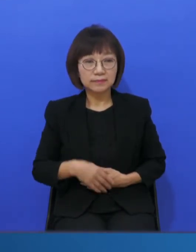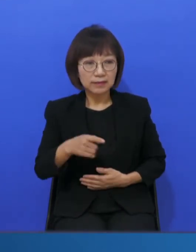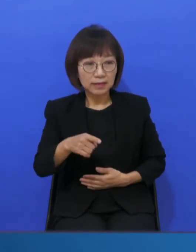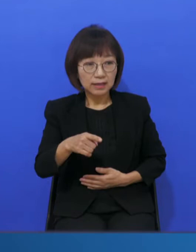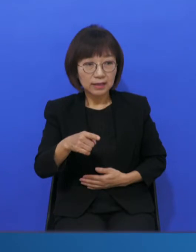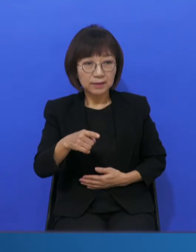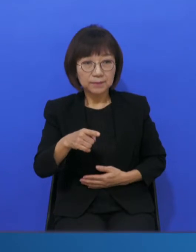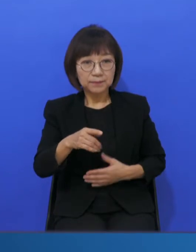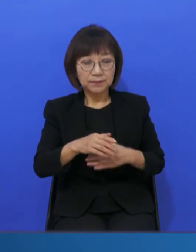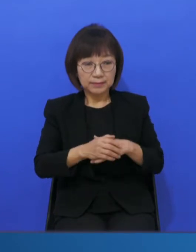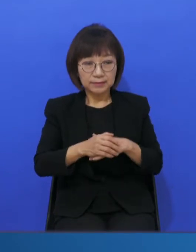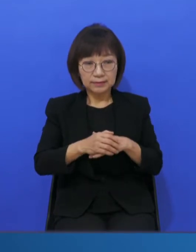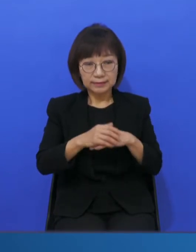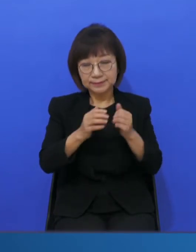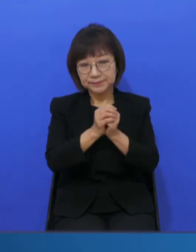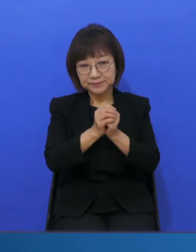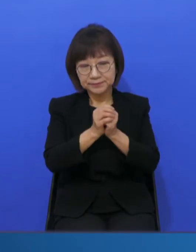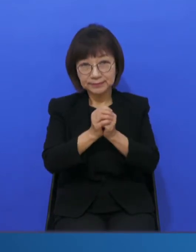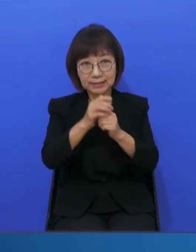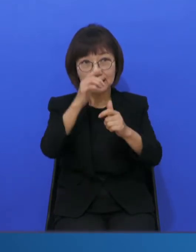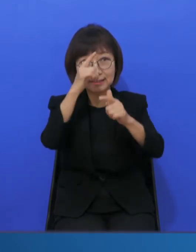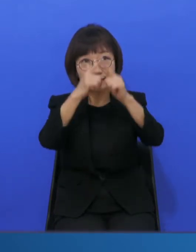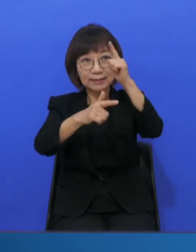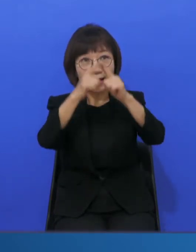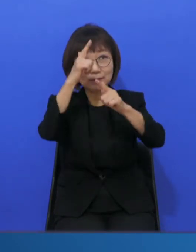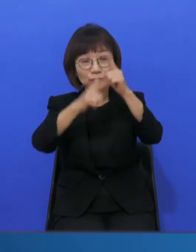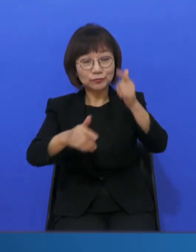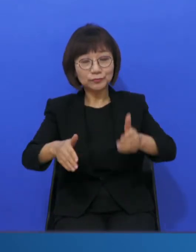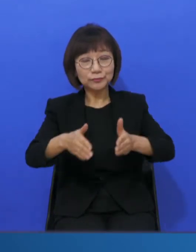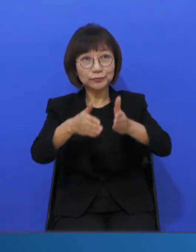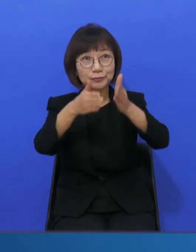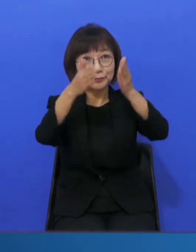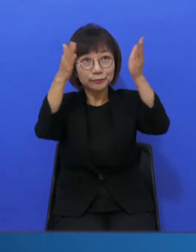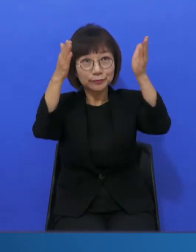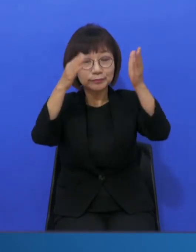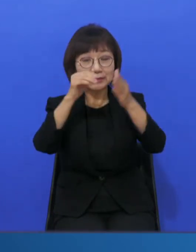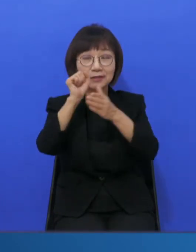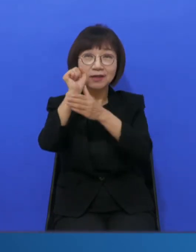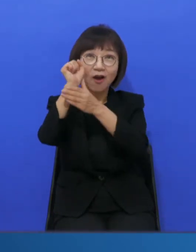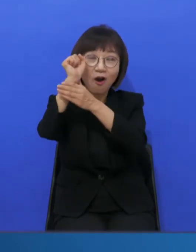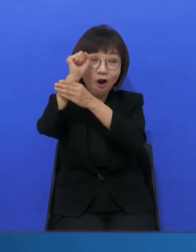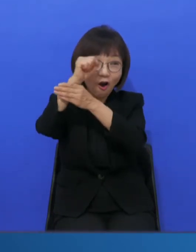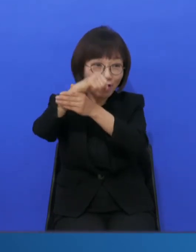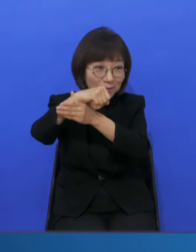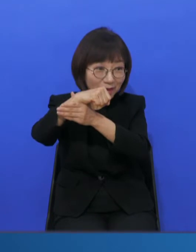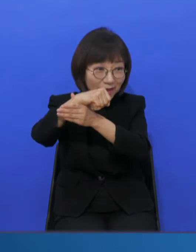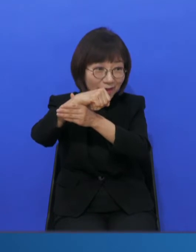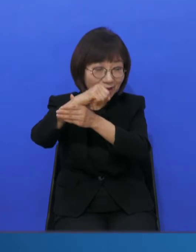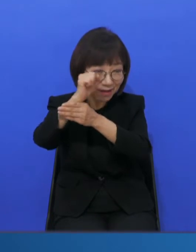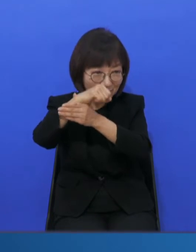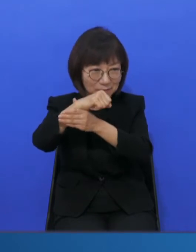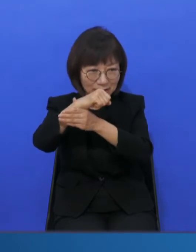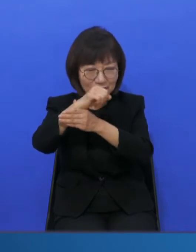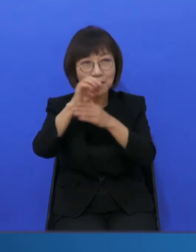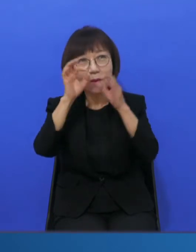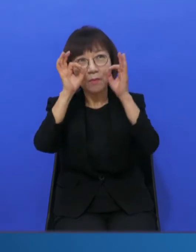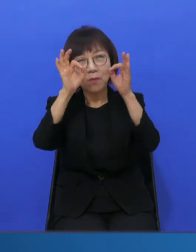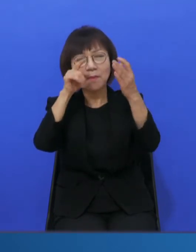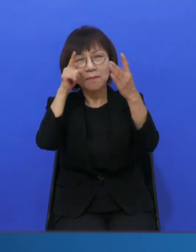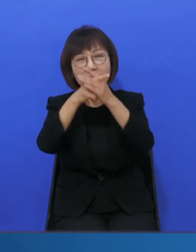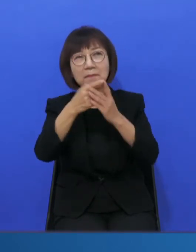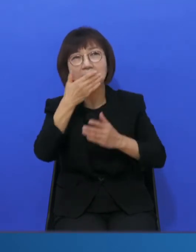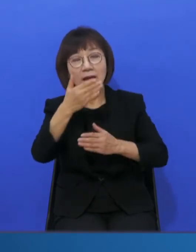나무 알지 않냐 이렇게 비유를 들었어요. And so he gave a parable saying, if you see a tree, it will give fruit. 아무리 이 좋은 나무라고